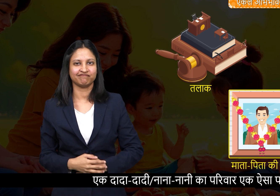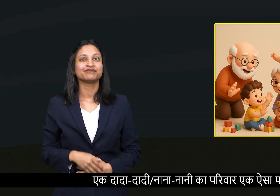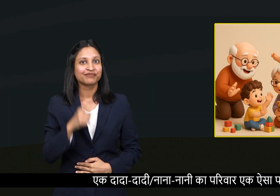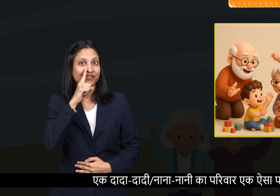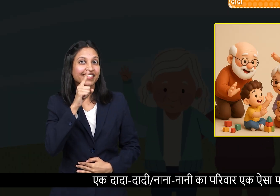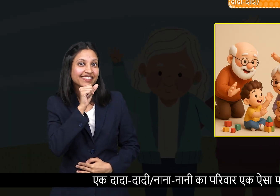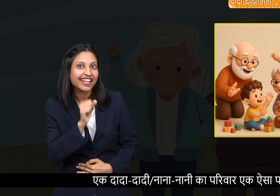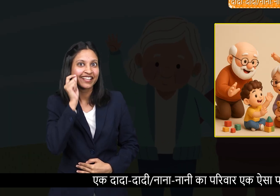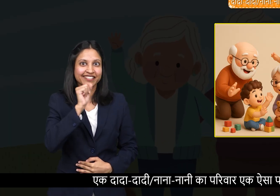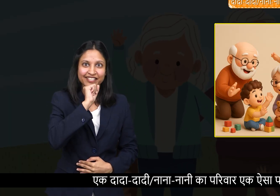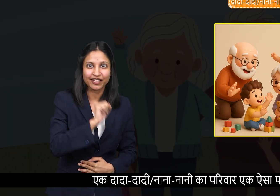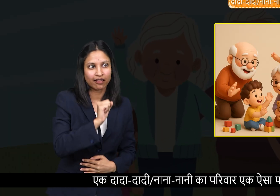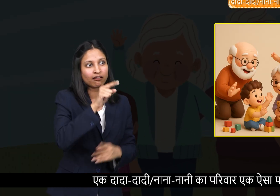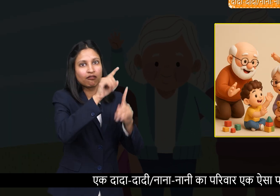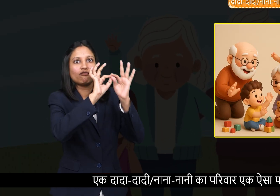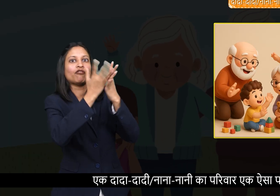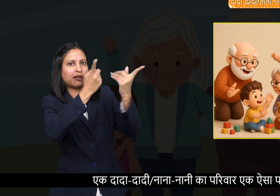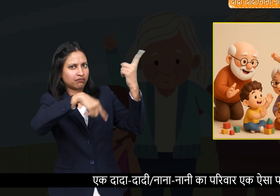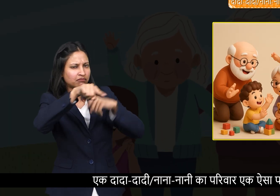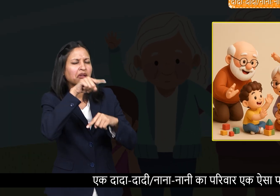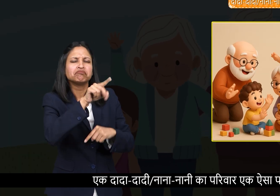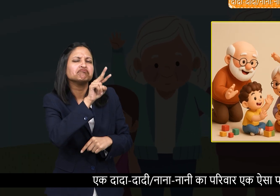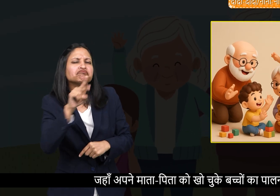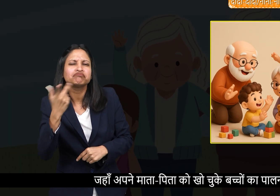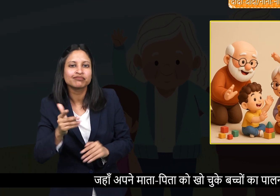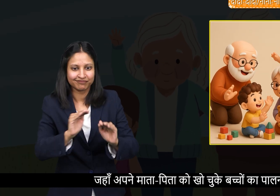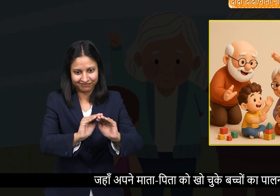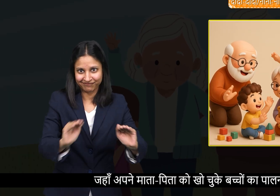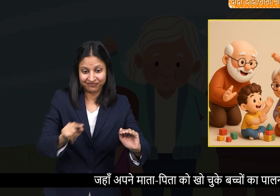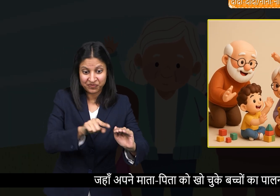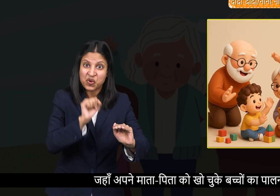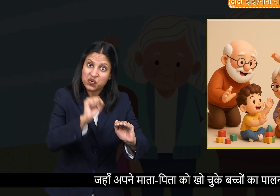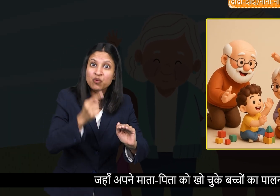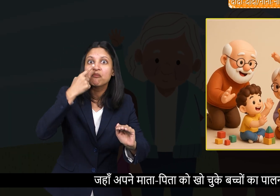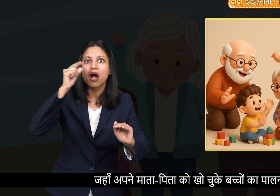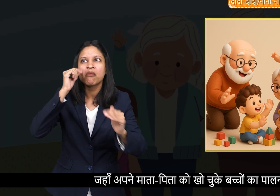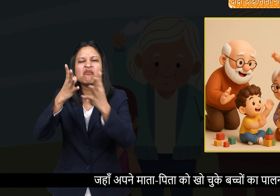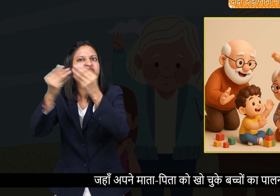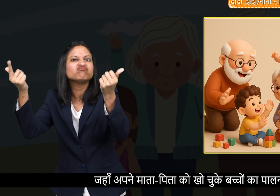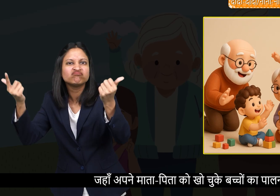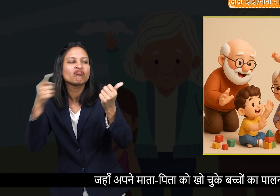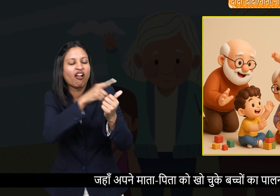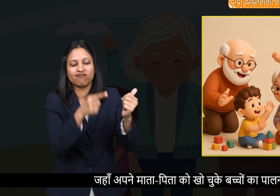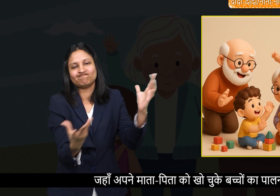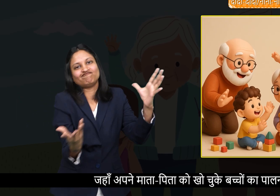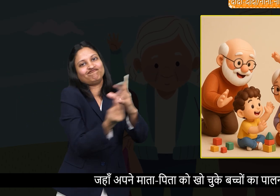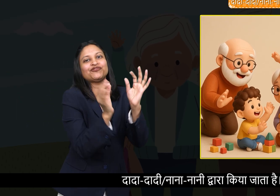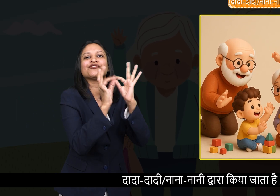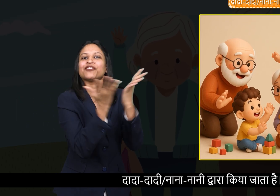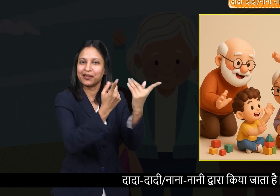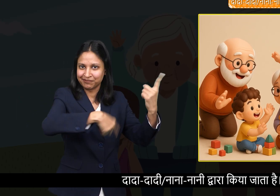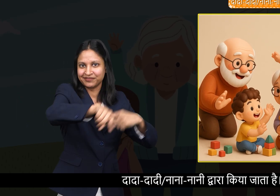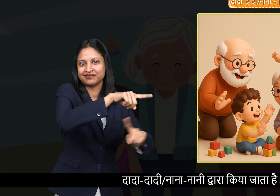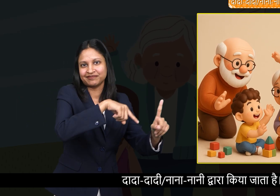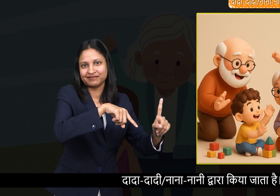एक दादा दादी और नाना नानी का परिवार एक ऐसा परिवार है जहां अपने माता पिता को खो चुके बच्चों का पालन पोषण